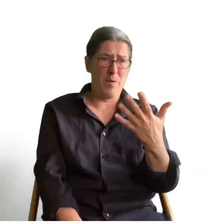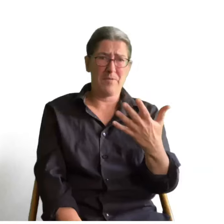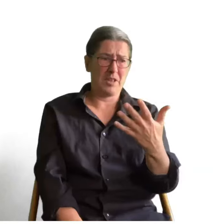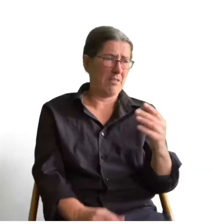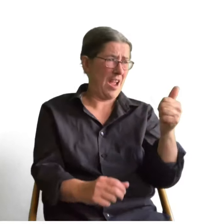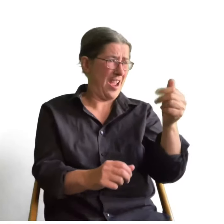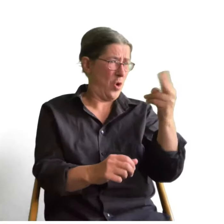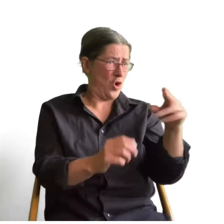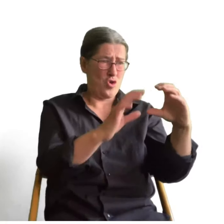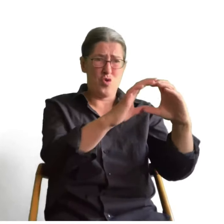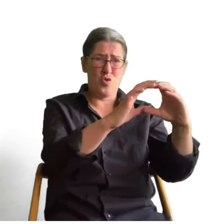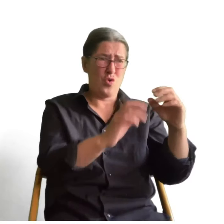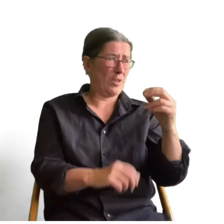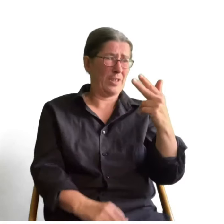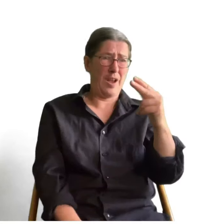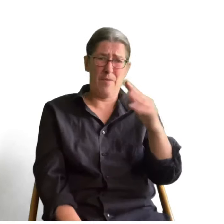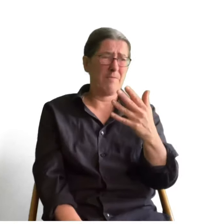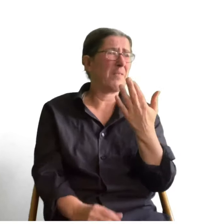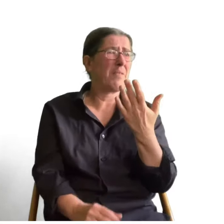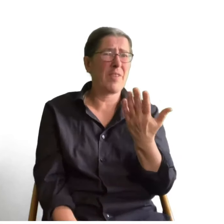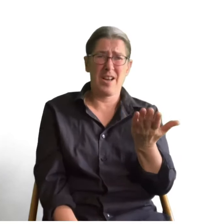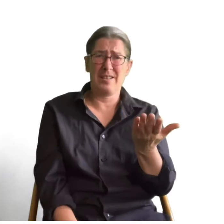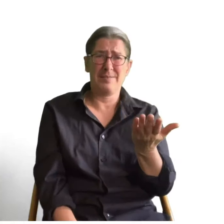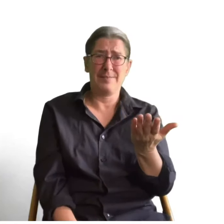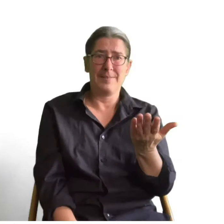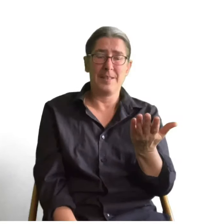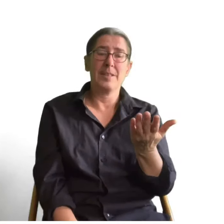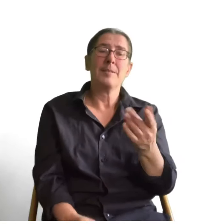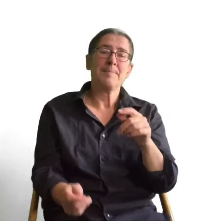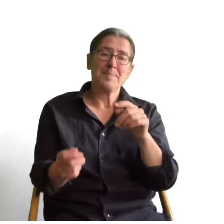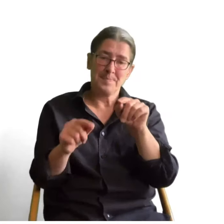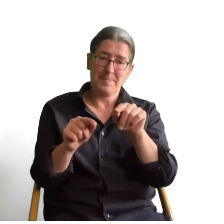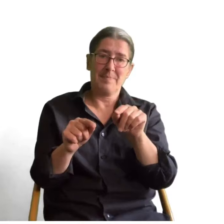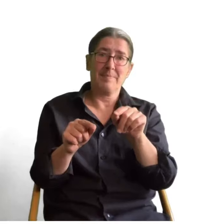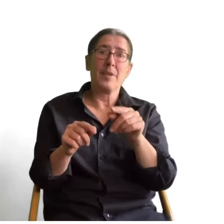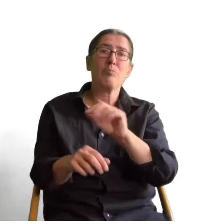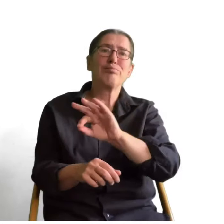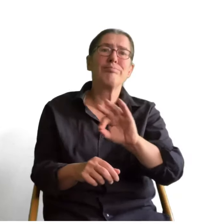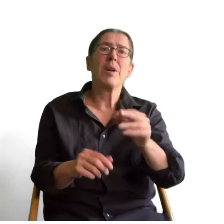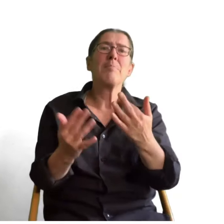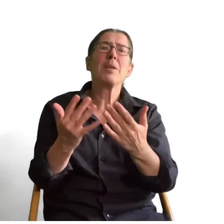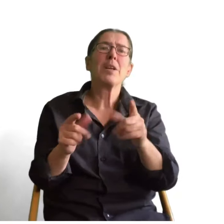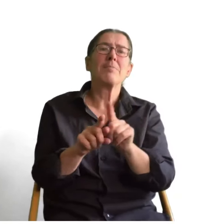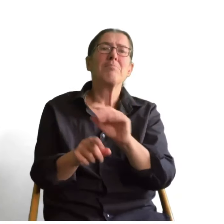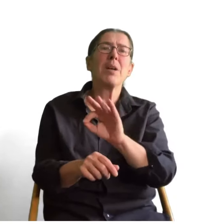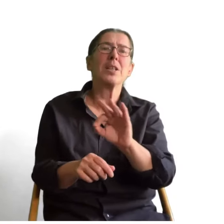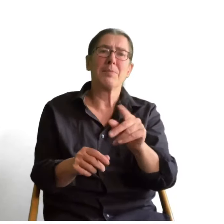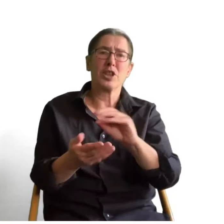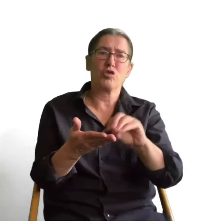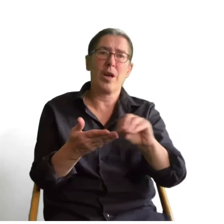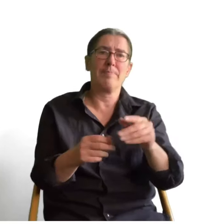denn das jetzt mit diesen 3/5? Wie viel sind denn diese 3/5? Drück mir das Ganze nochmal mathematisch aus.